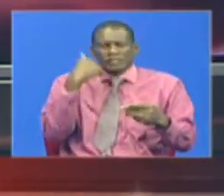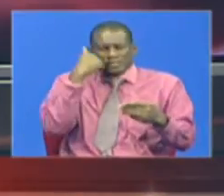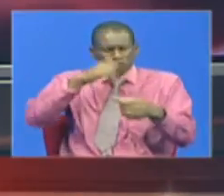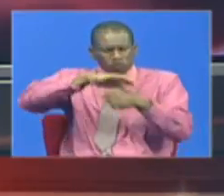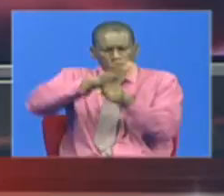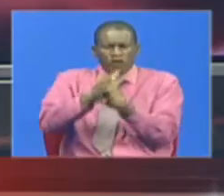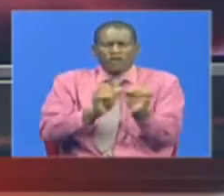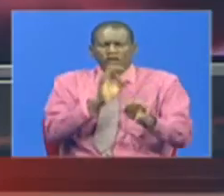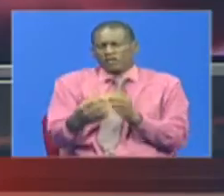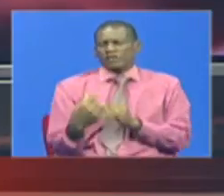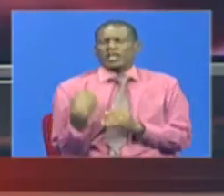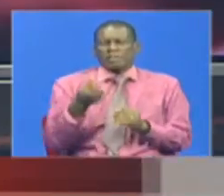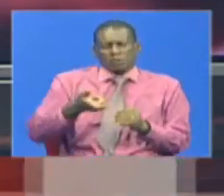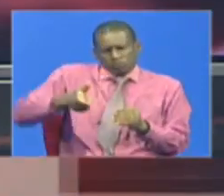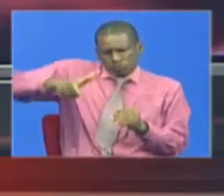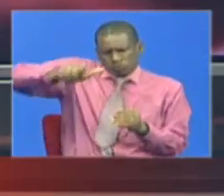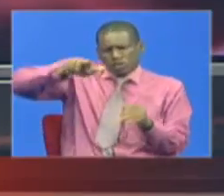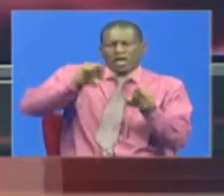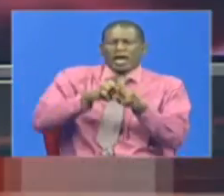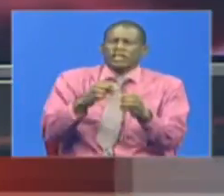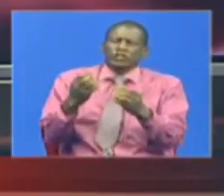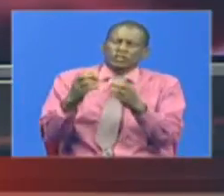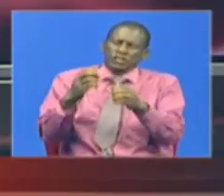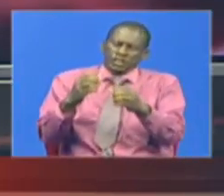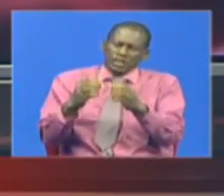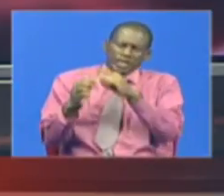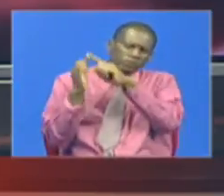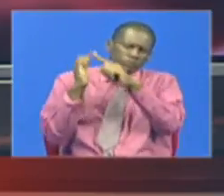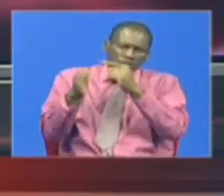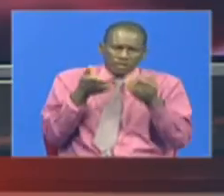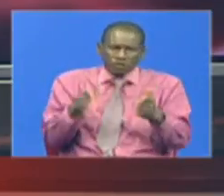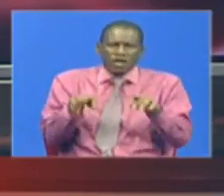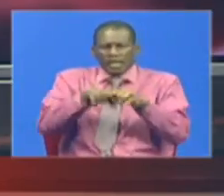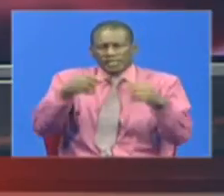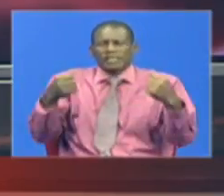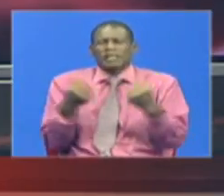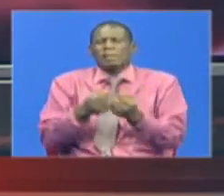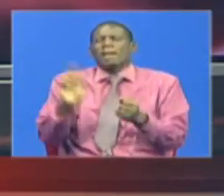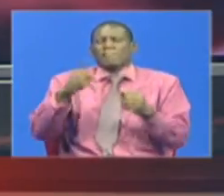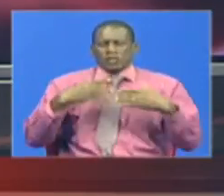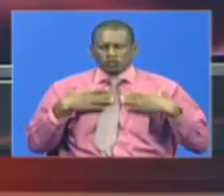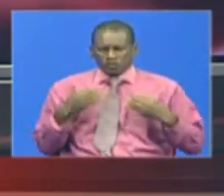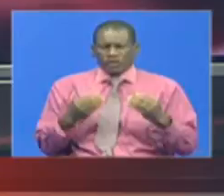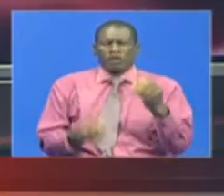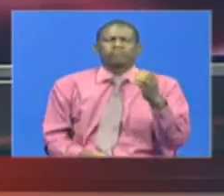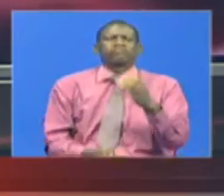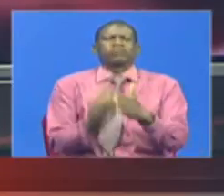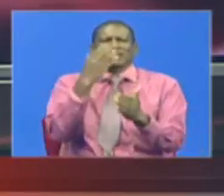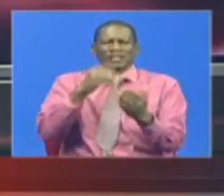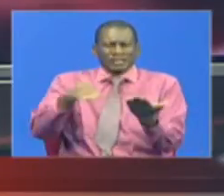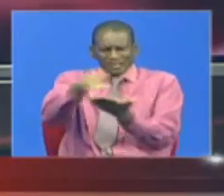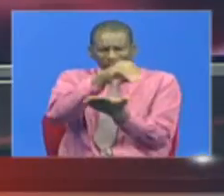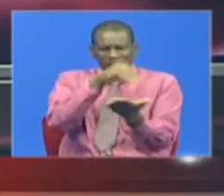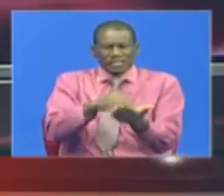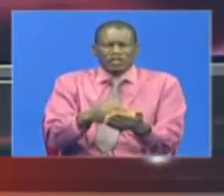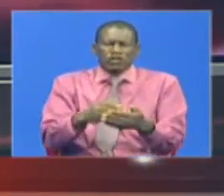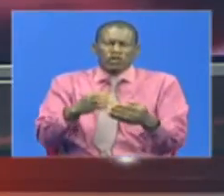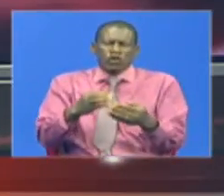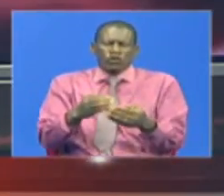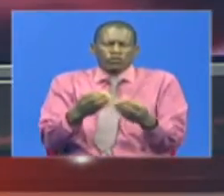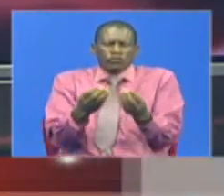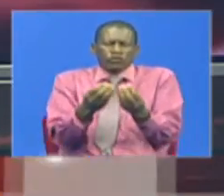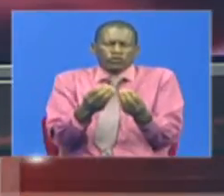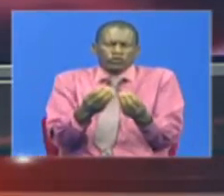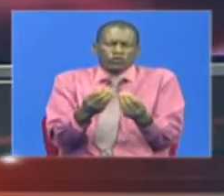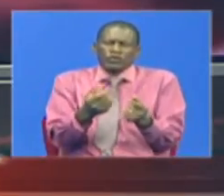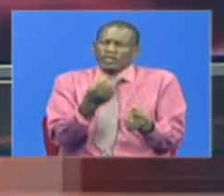idadi itaongezeka kama inavyoshuhudiwa sasa. Hayo yakijiri, Wizara ya Afya imezindua kituo cha kutoa huduma za matibabu ya akili kwa